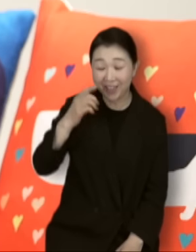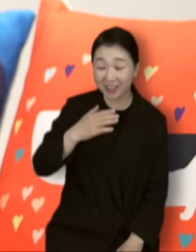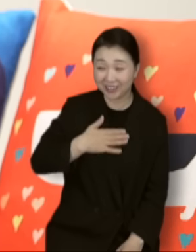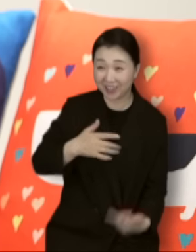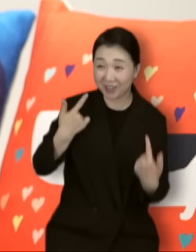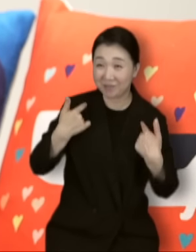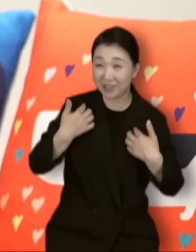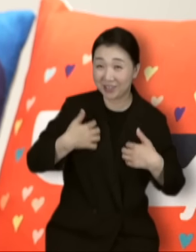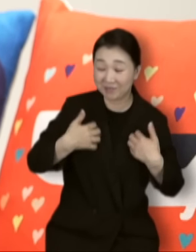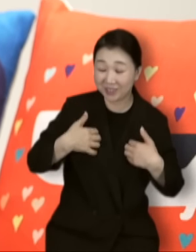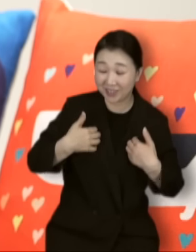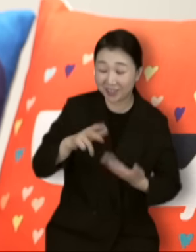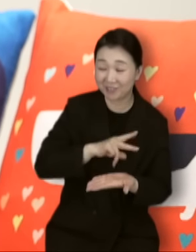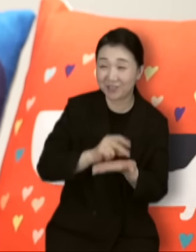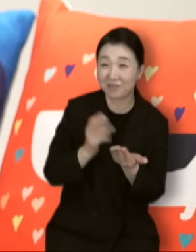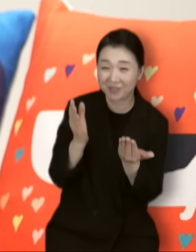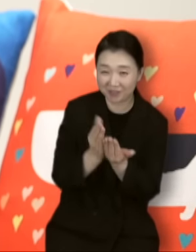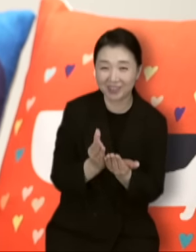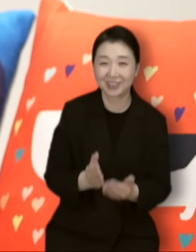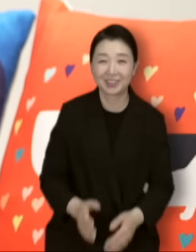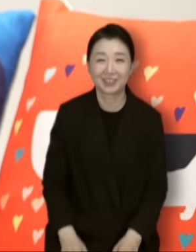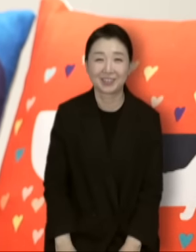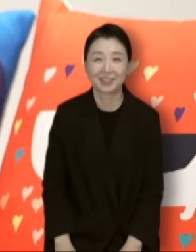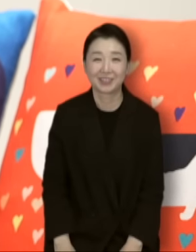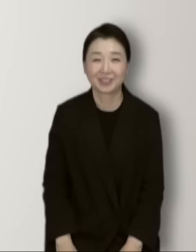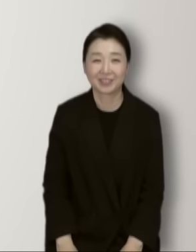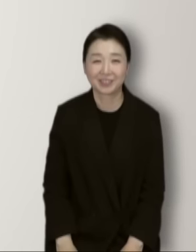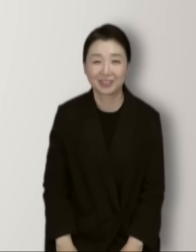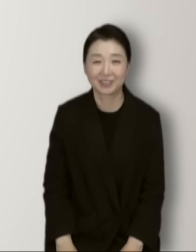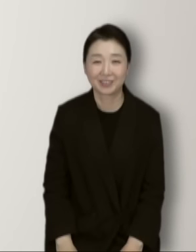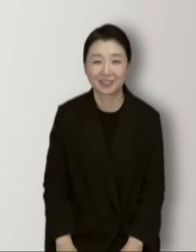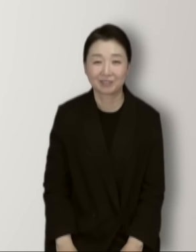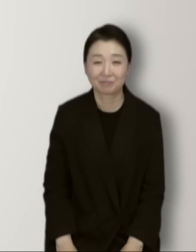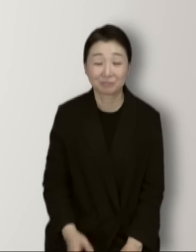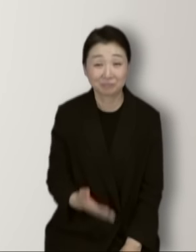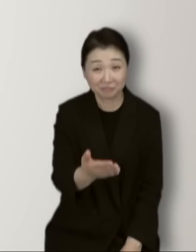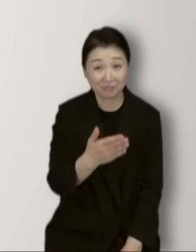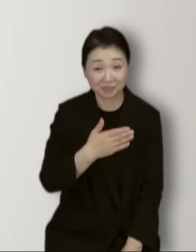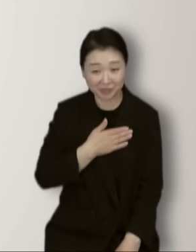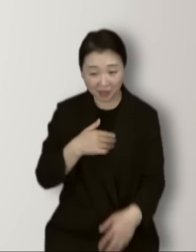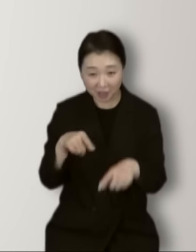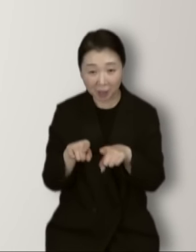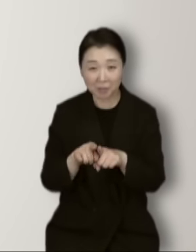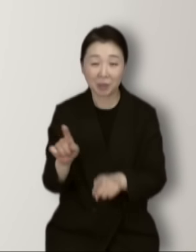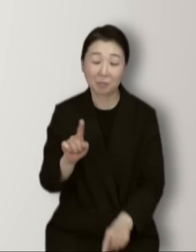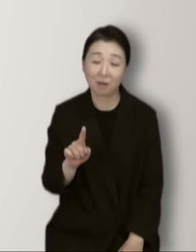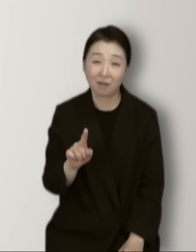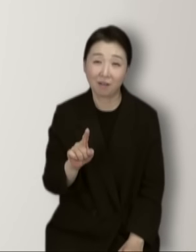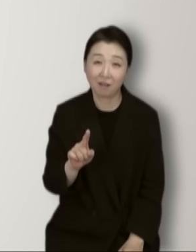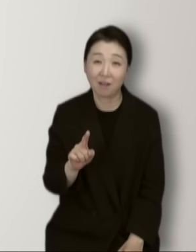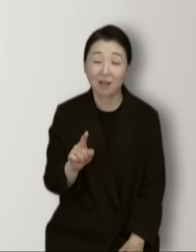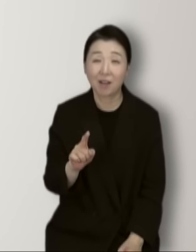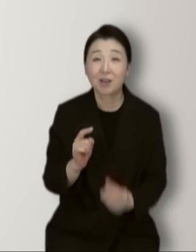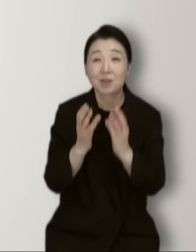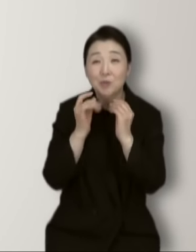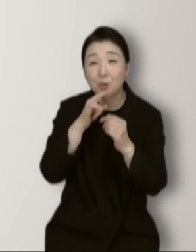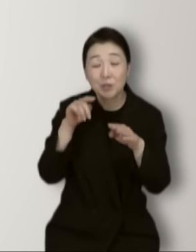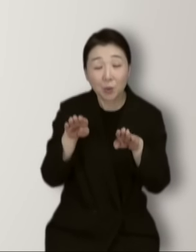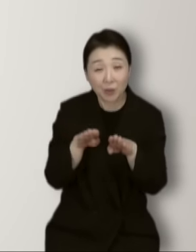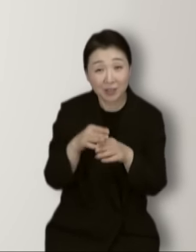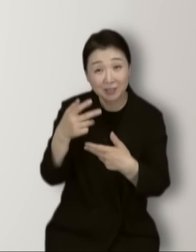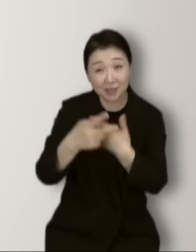매일 기쁘게 그네 주제에 맞게 인사를 드렸습니다 사실 집사님 저랑 같이 이제 주말 드라마